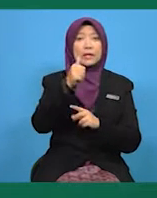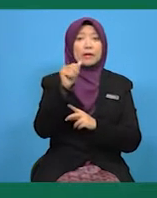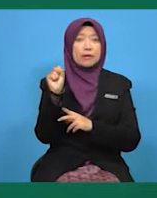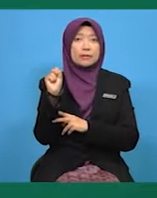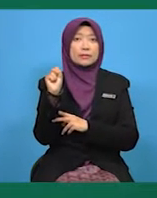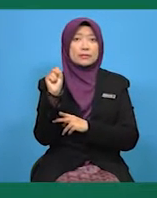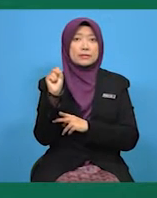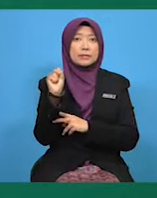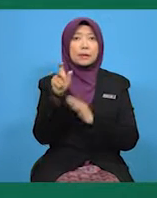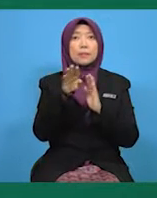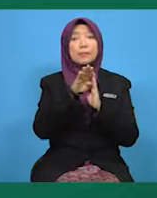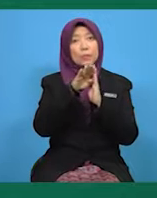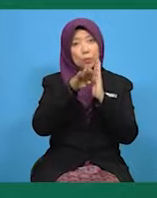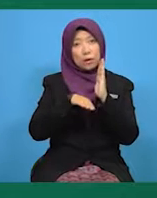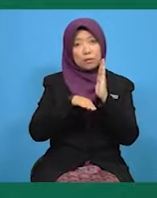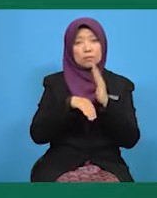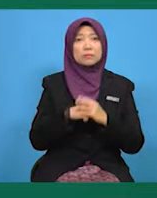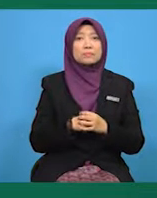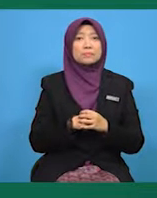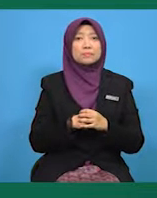AS berkurang.